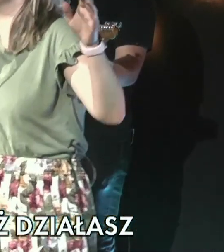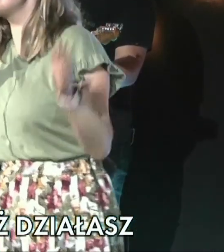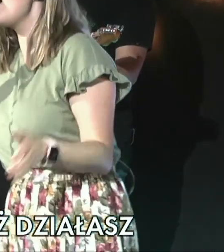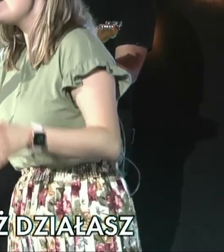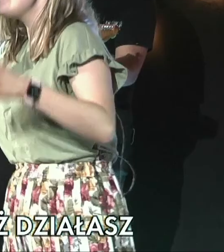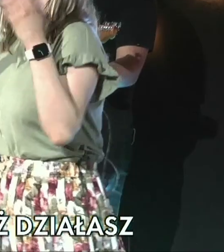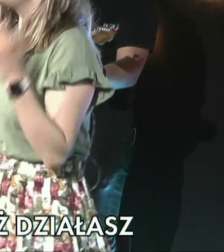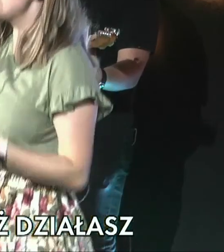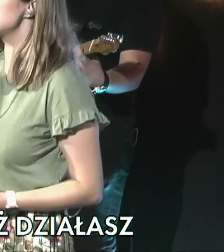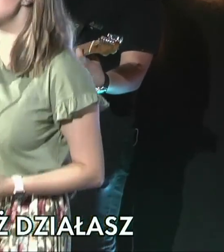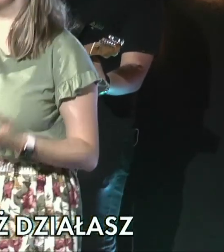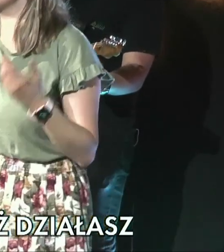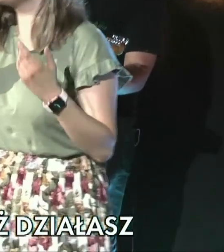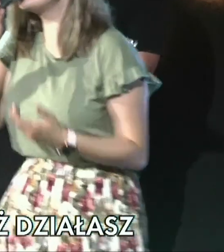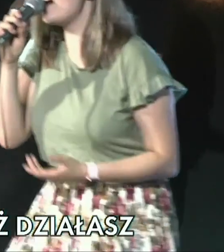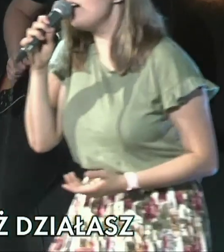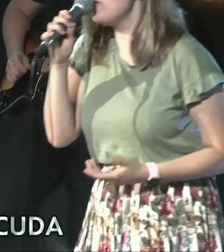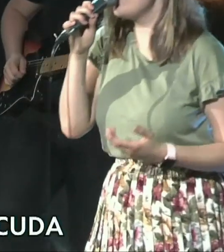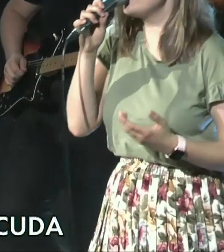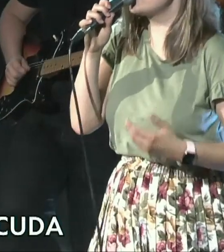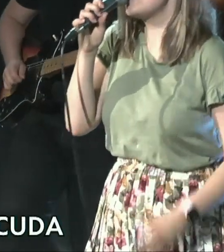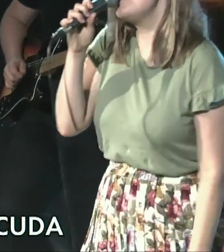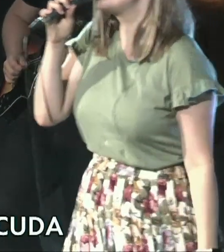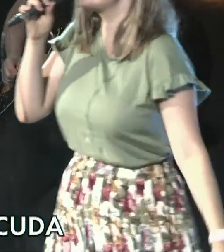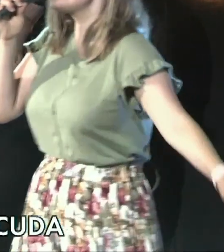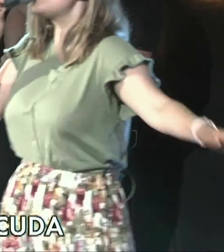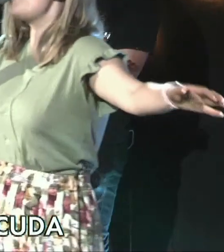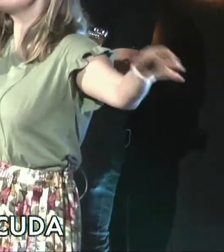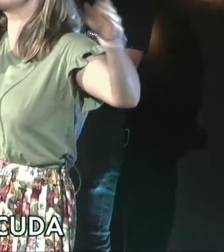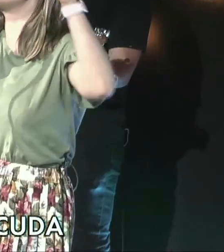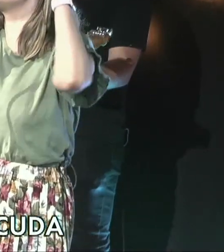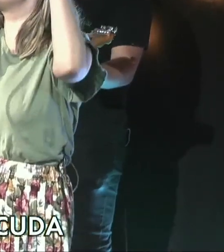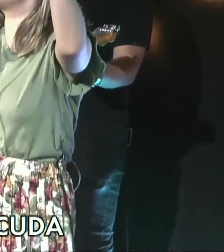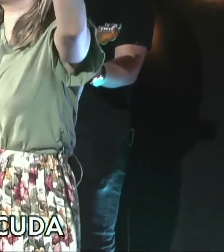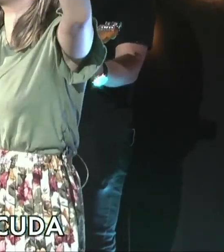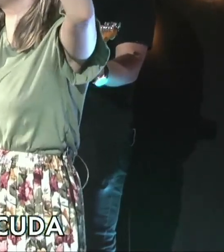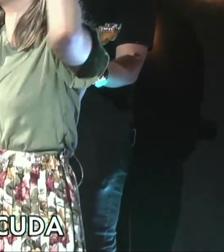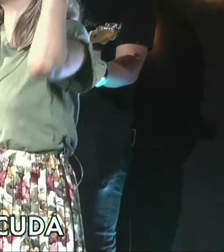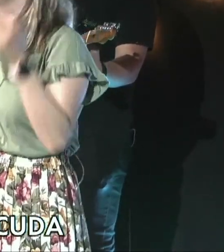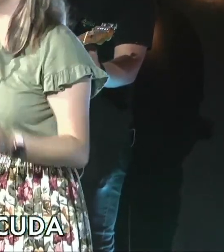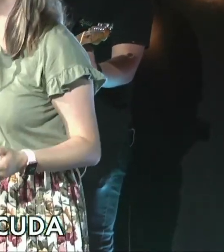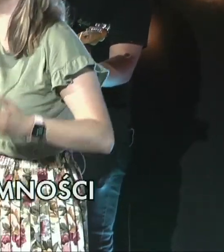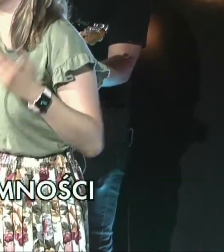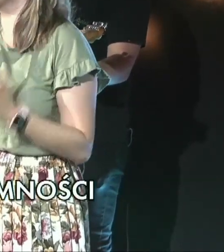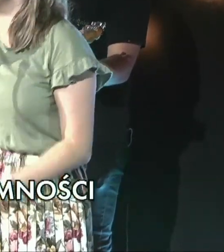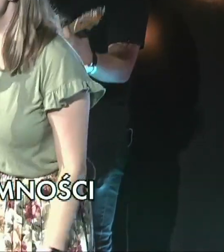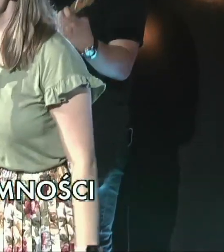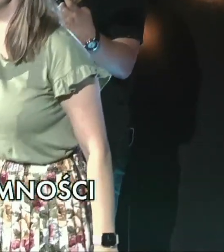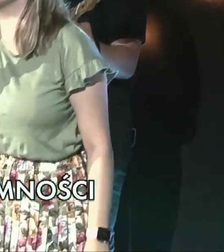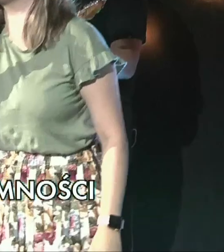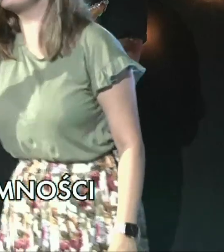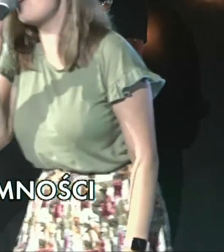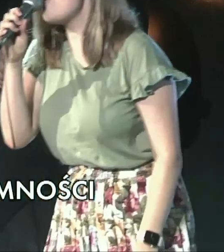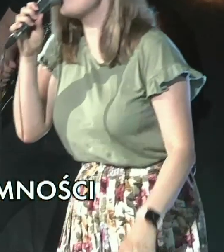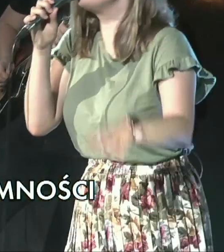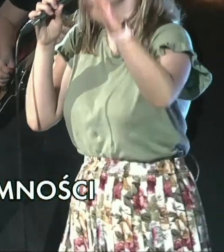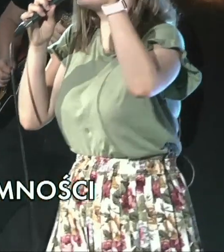zbawiony. Zamknijmy jeszcze raz na chwilę swoje oczy. Jeżeli jesteś taką osobą, podnieś swoją rękę, jeżeli chcesz też dostać taką